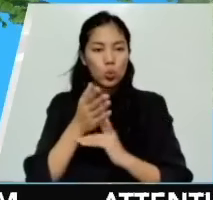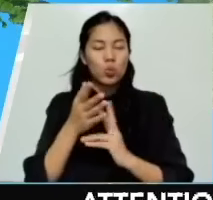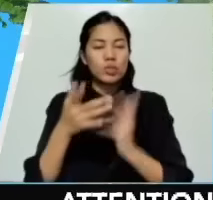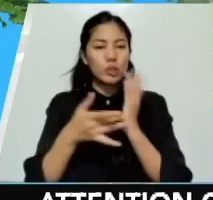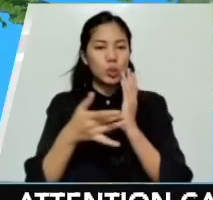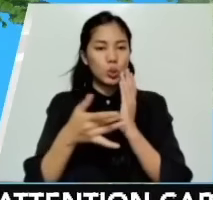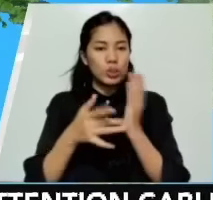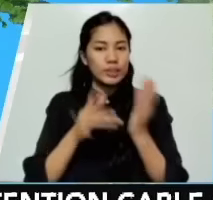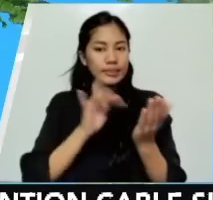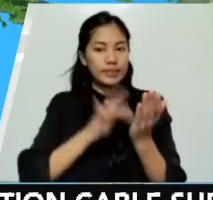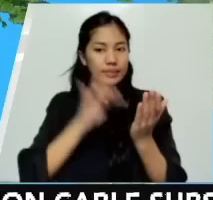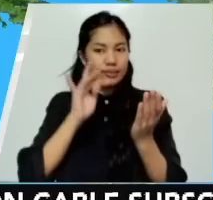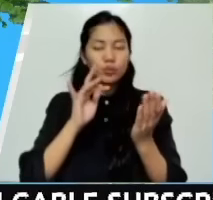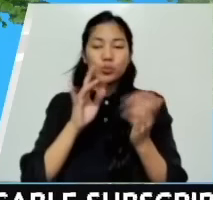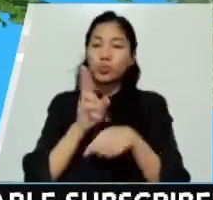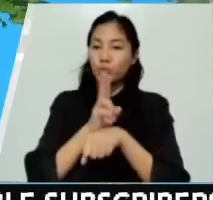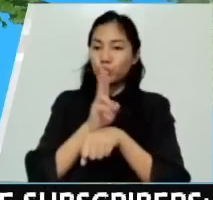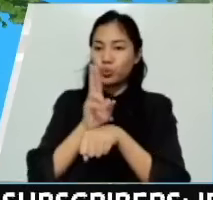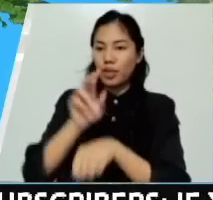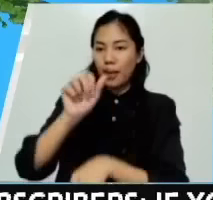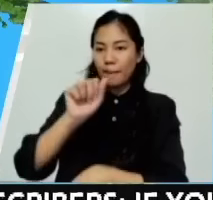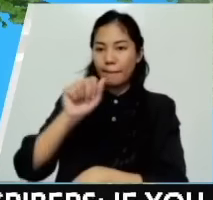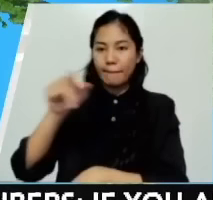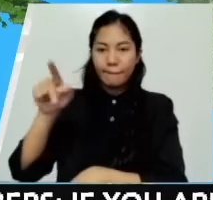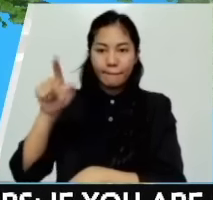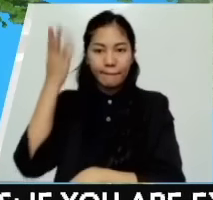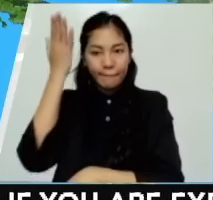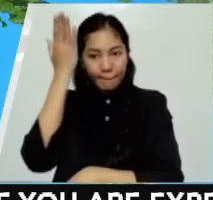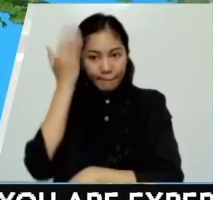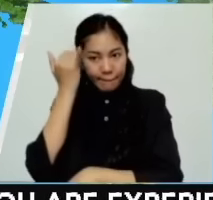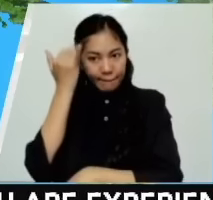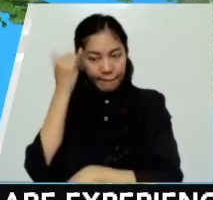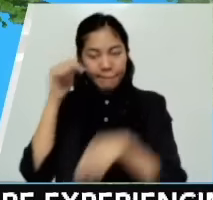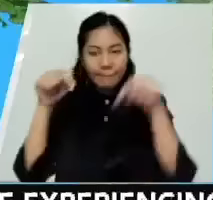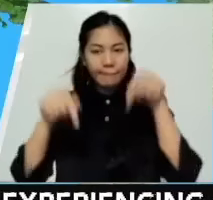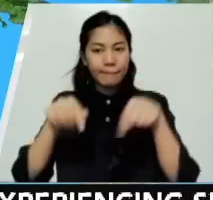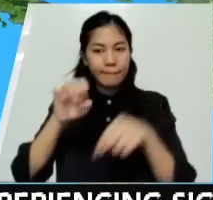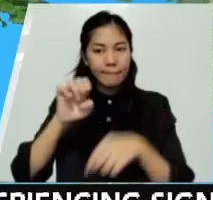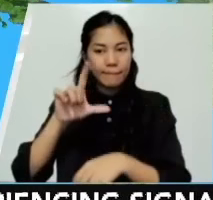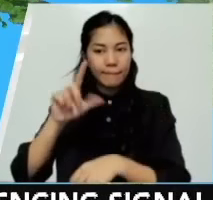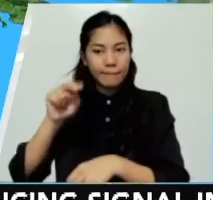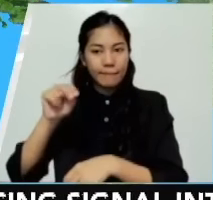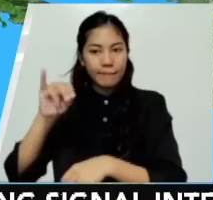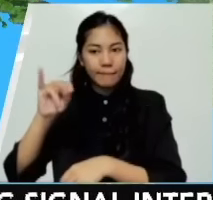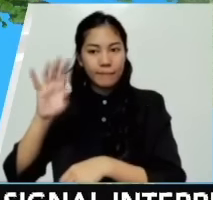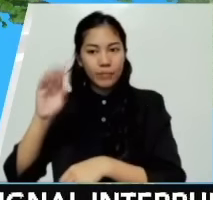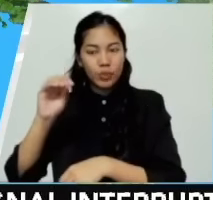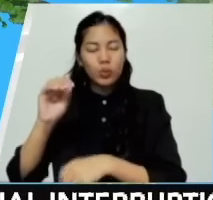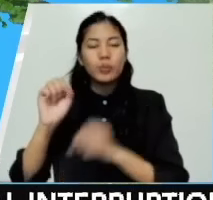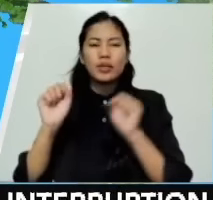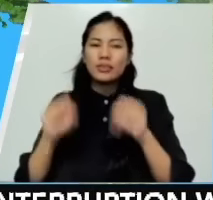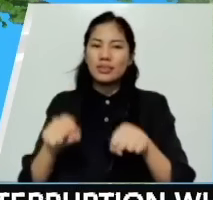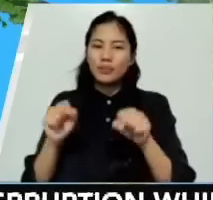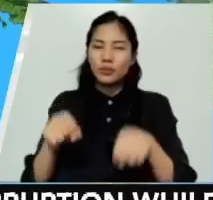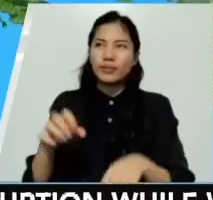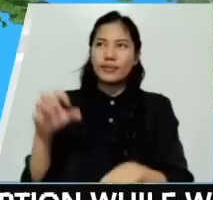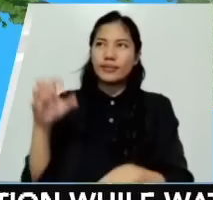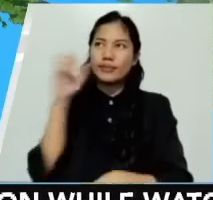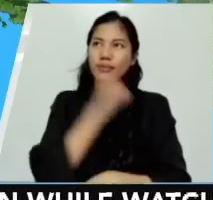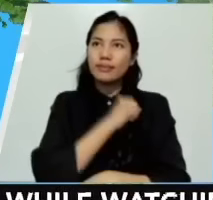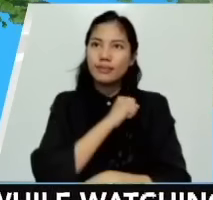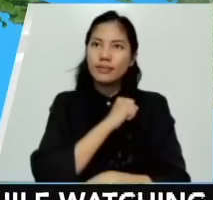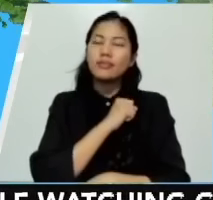dyan. Mm-hmm. Kasi ito pong El Nino natin ay pinoforecast po na magiging hanggang, ito po ay tatagal